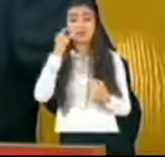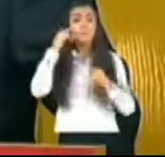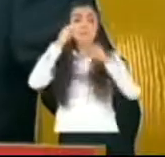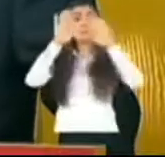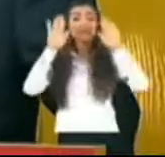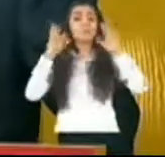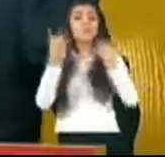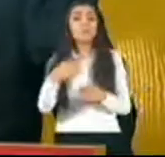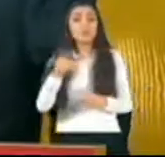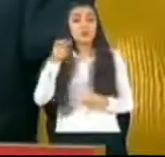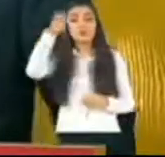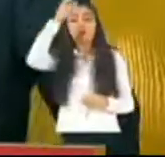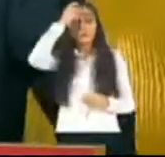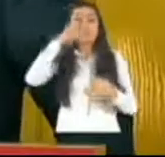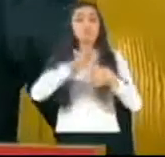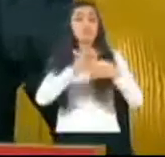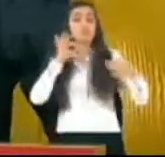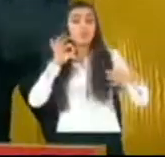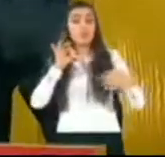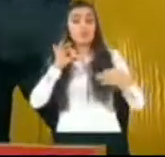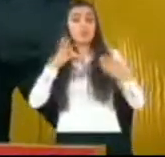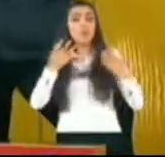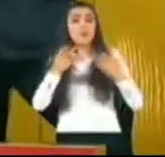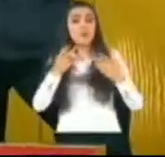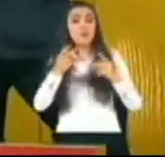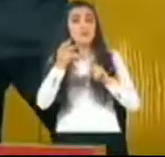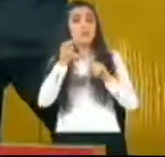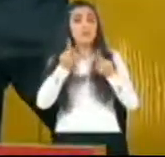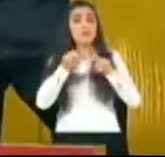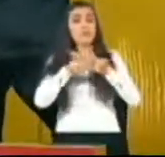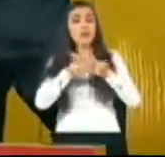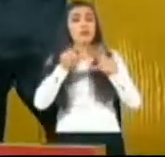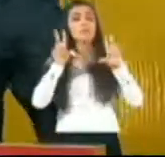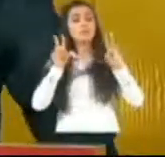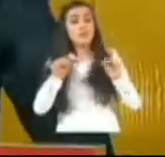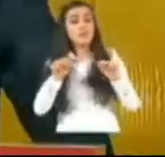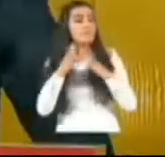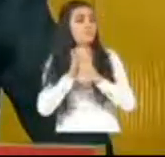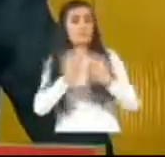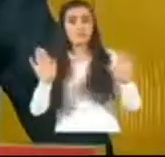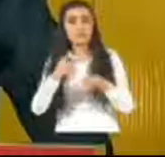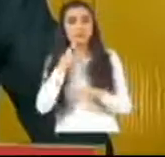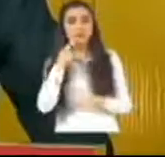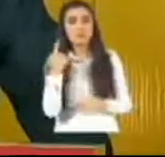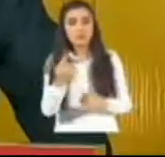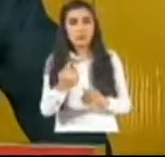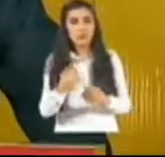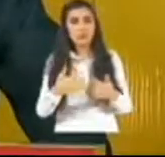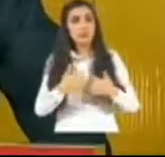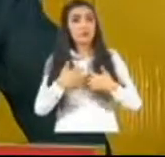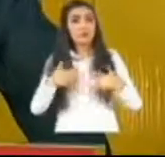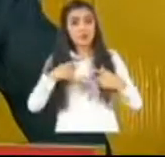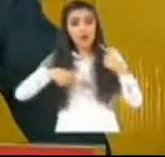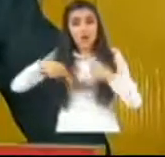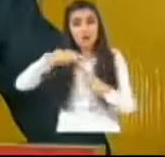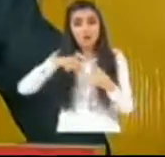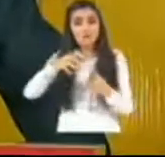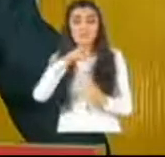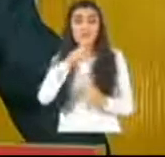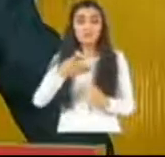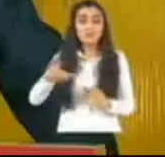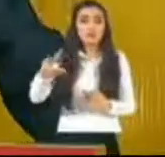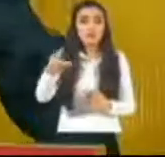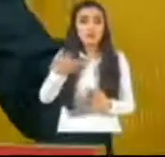olmayacak, Türkiye çözülmeye ve imhaya tamam demeyecektir. Güvence aranıyorsa bilinsin